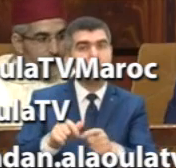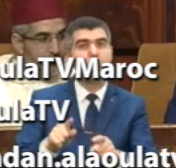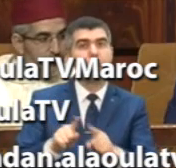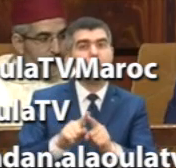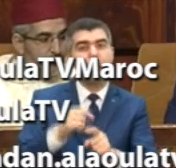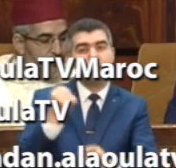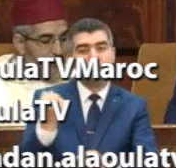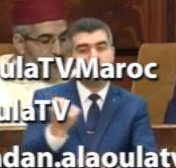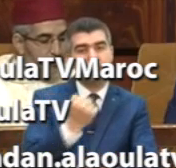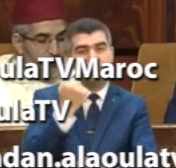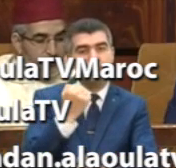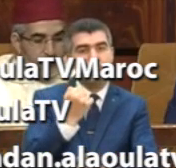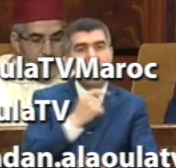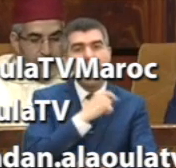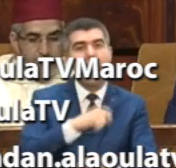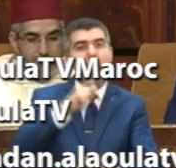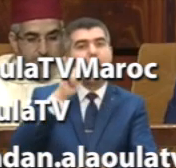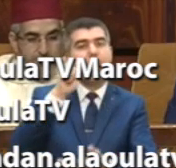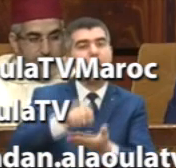في تنفيذ الأحكام